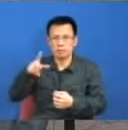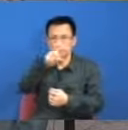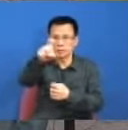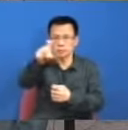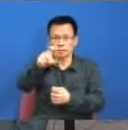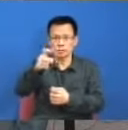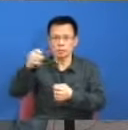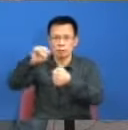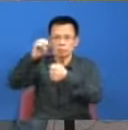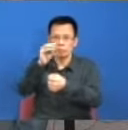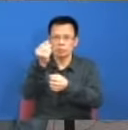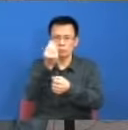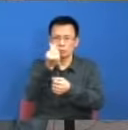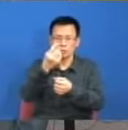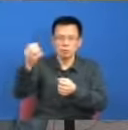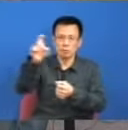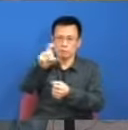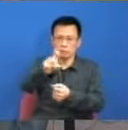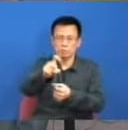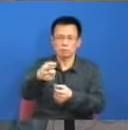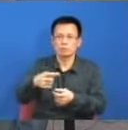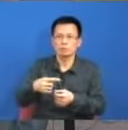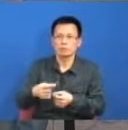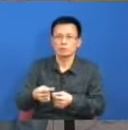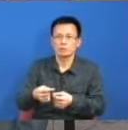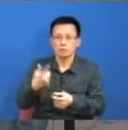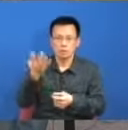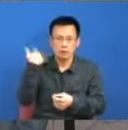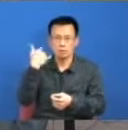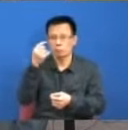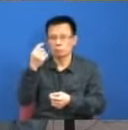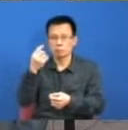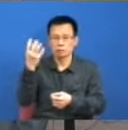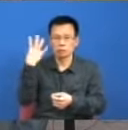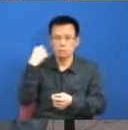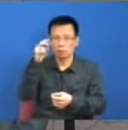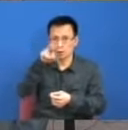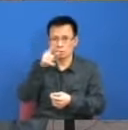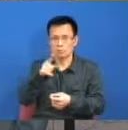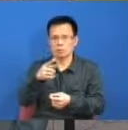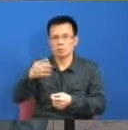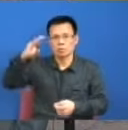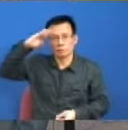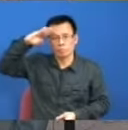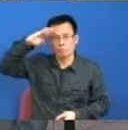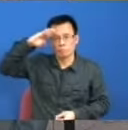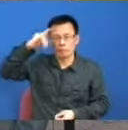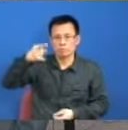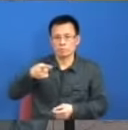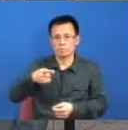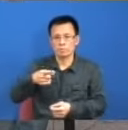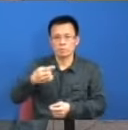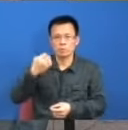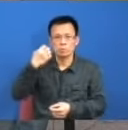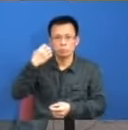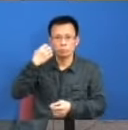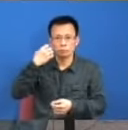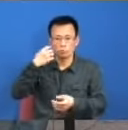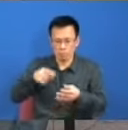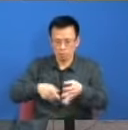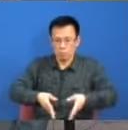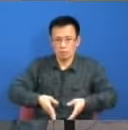霧嗰一次。 就呢位啦嚇。 係啦。咁咧當時我見到嘅嘢咧就係警方喺呢個雪廠街嗰